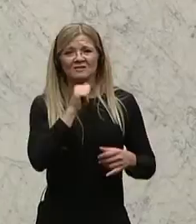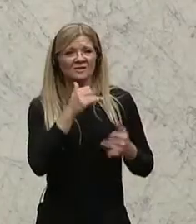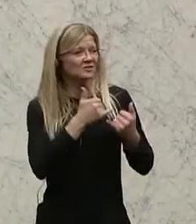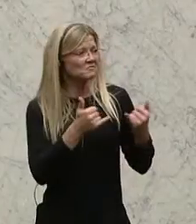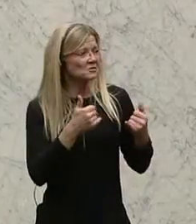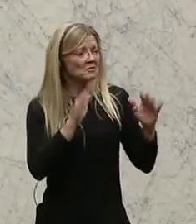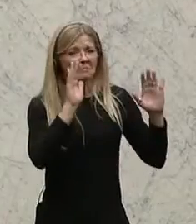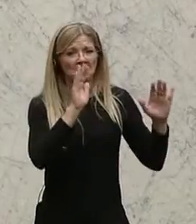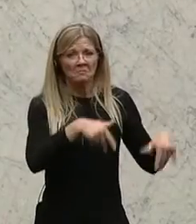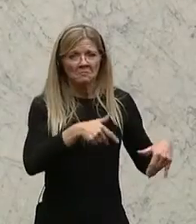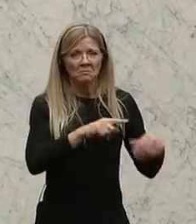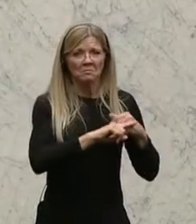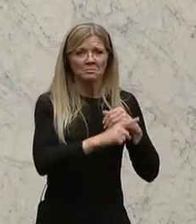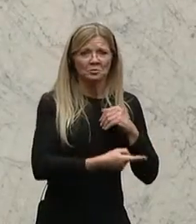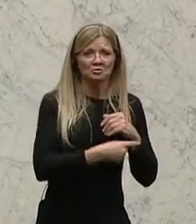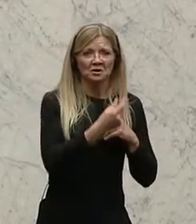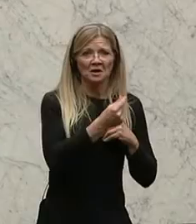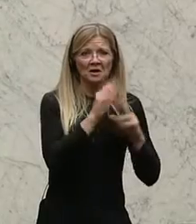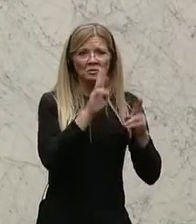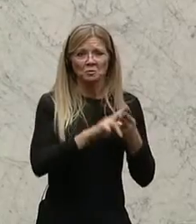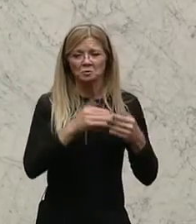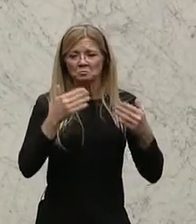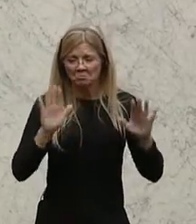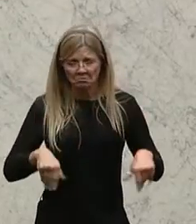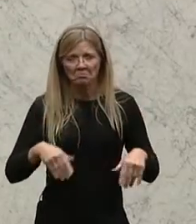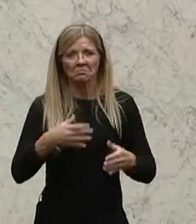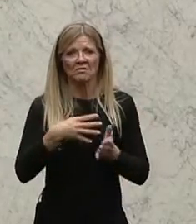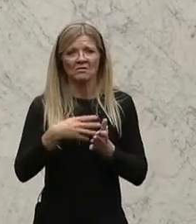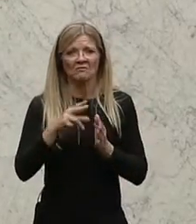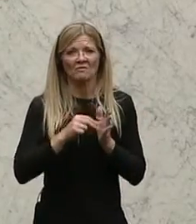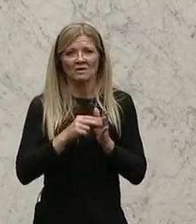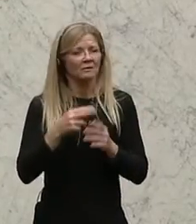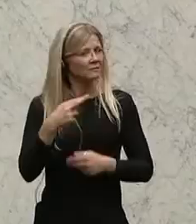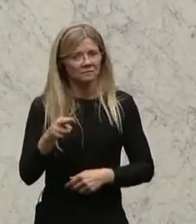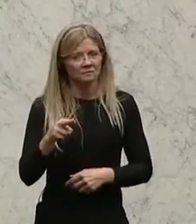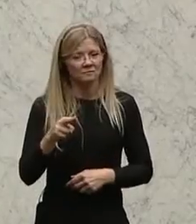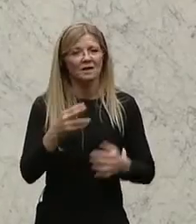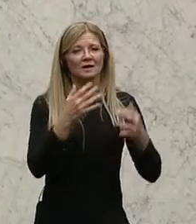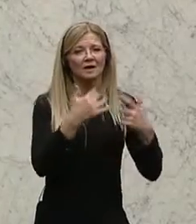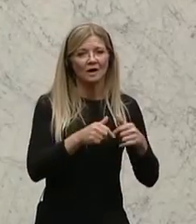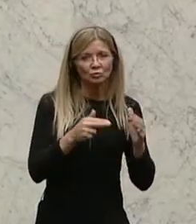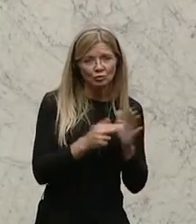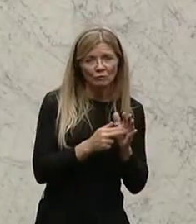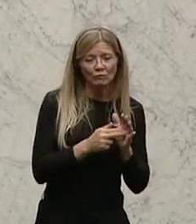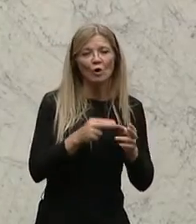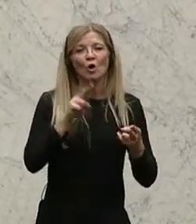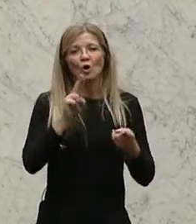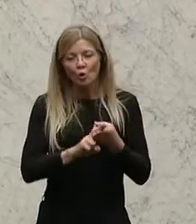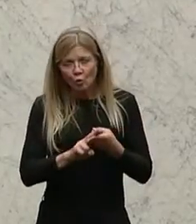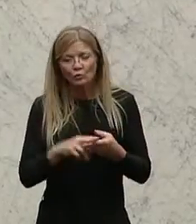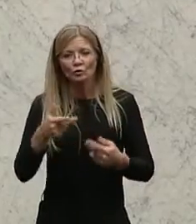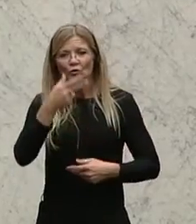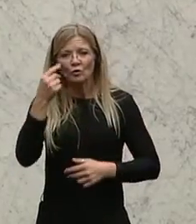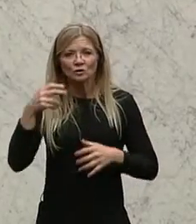des Budgets und deren Verwendung ist, sondern wir Rechnungshof und Volksanwaltschaft wie der linke und der rechte